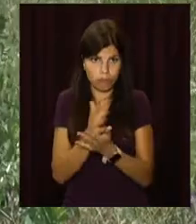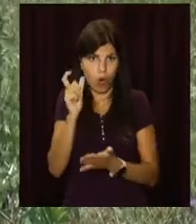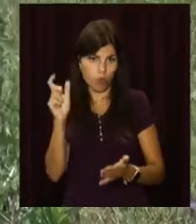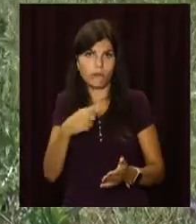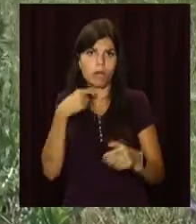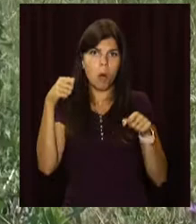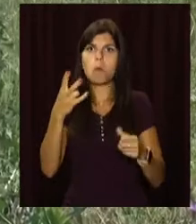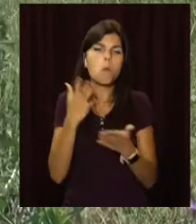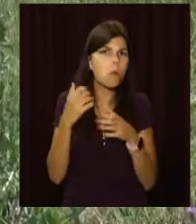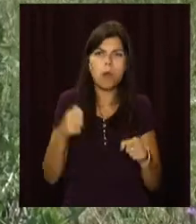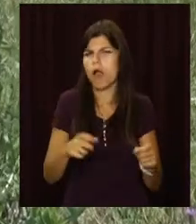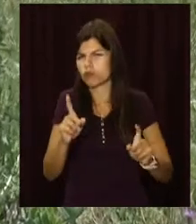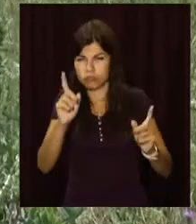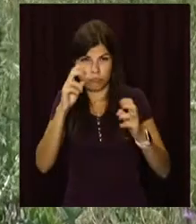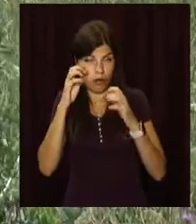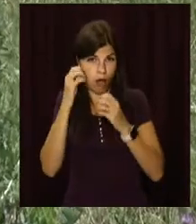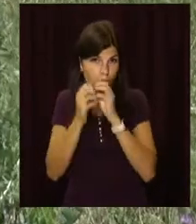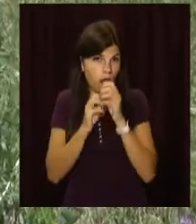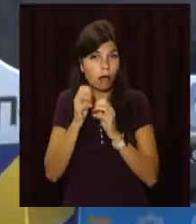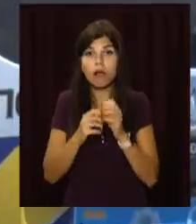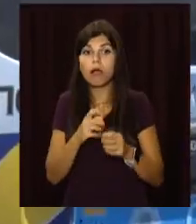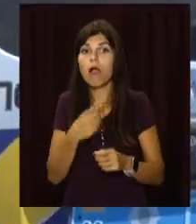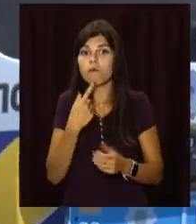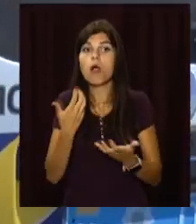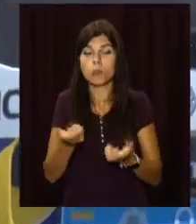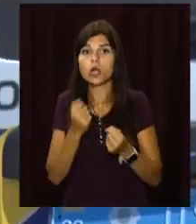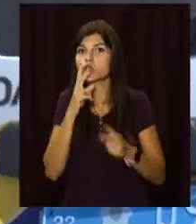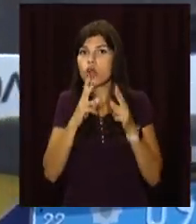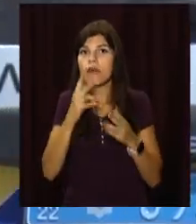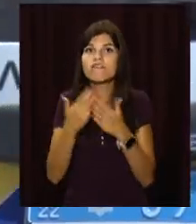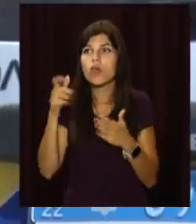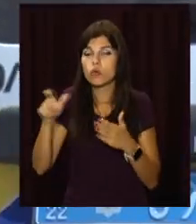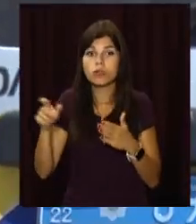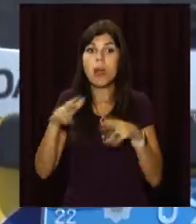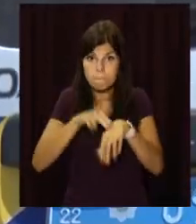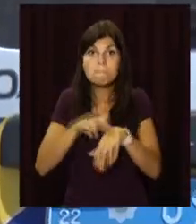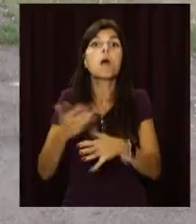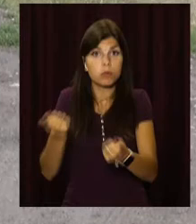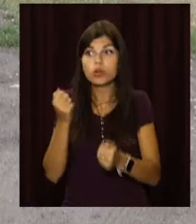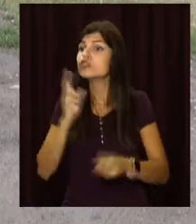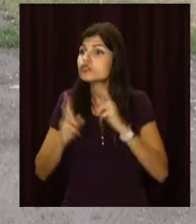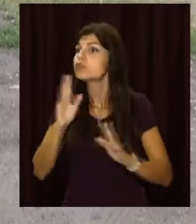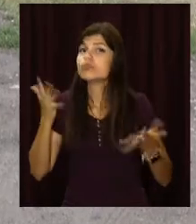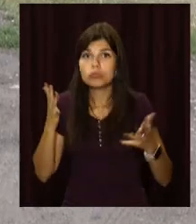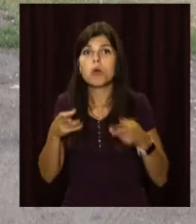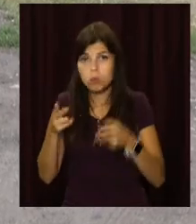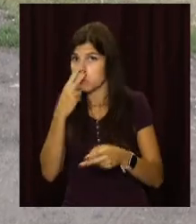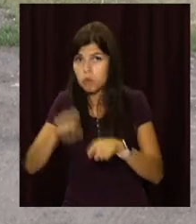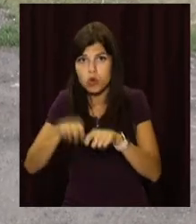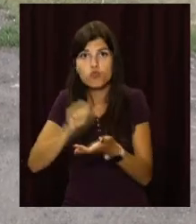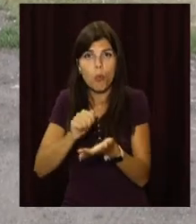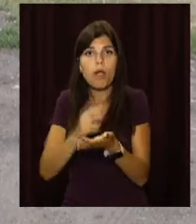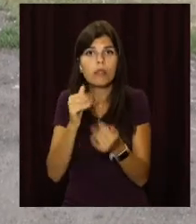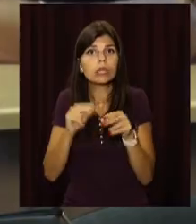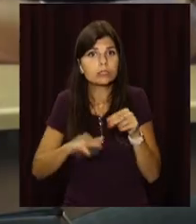Держгеокадастру регіону Ігор Жила. Стверджує, вони приймають скарги від аграріїв та повідомлення про порушення і виїздять на місце, перевіряють